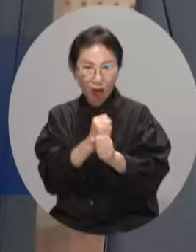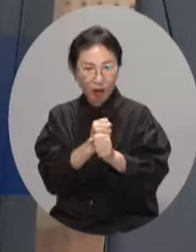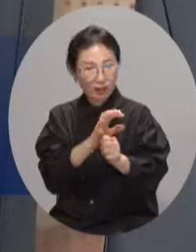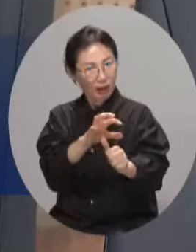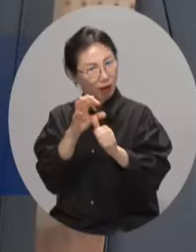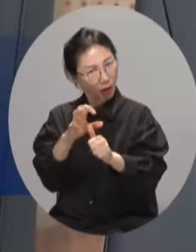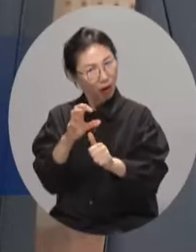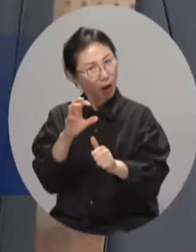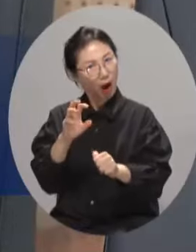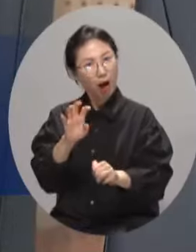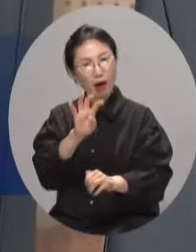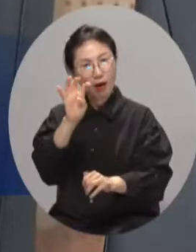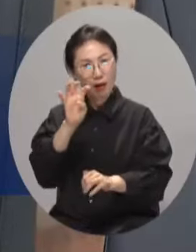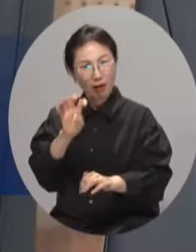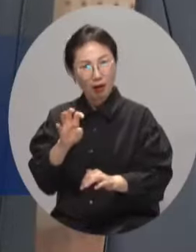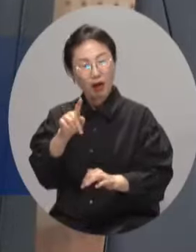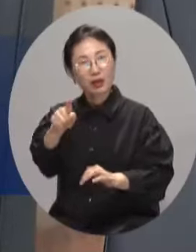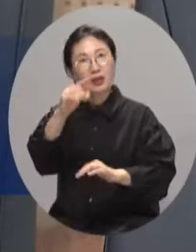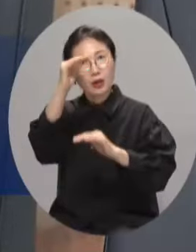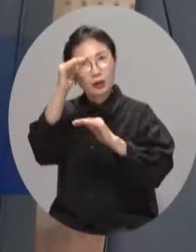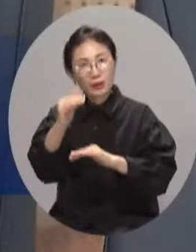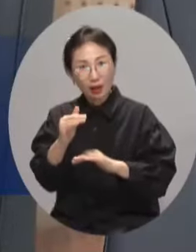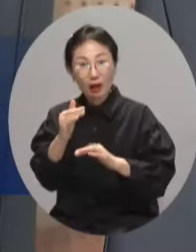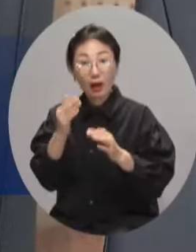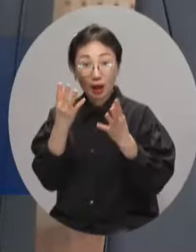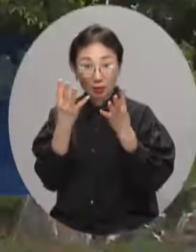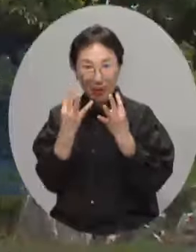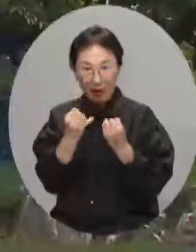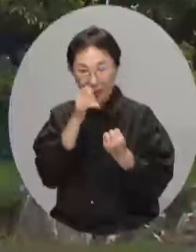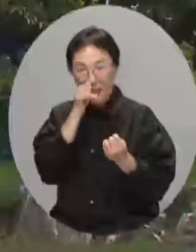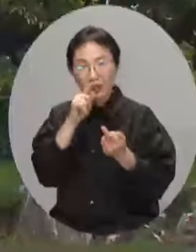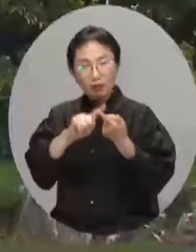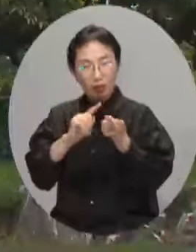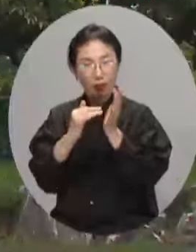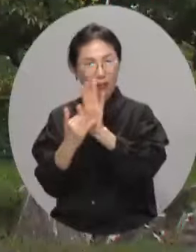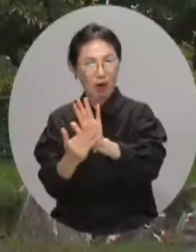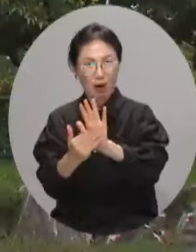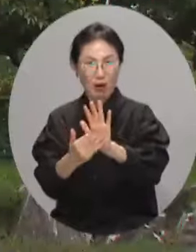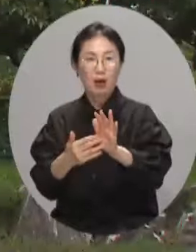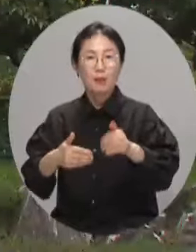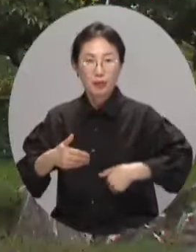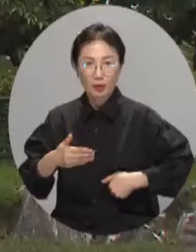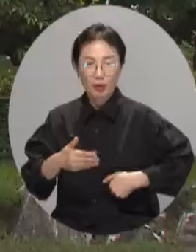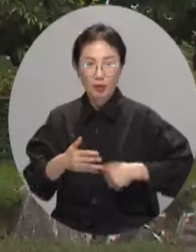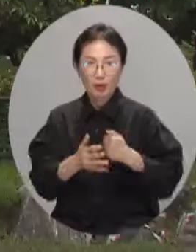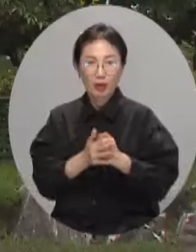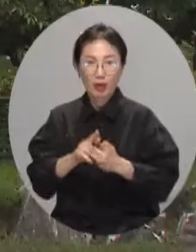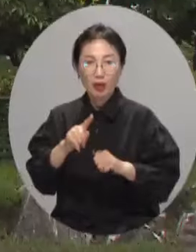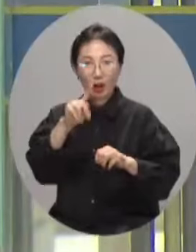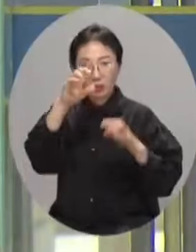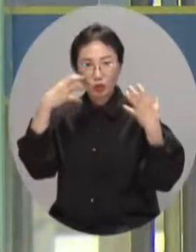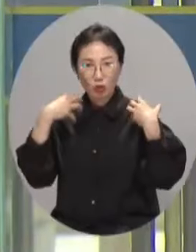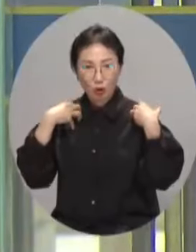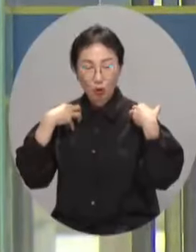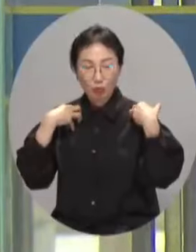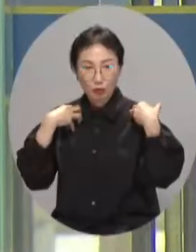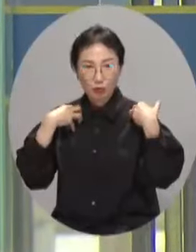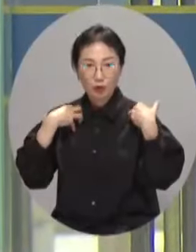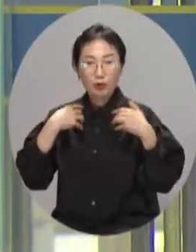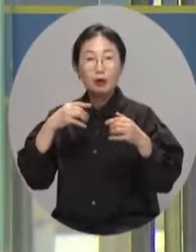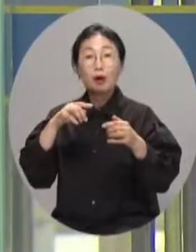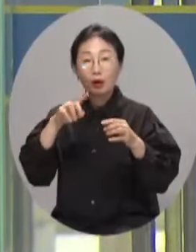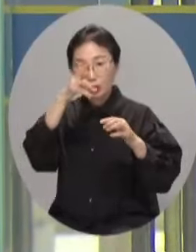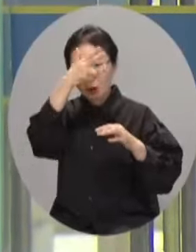많이 있는데 그러한 사례를 좀 막는 거가 가장 좀 수사에 착수한 전북경찰청은 개인정보를 무작위로